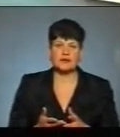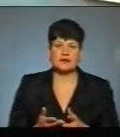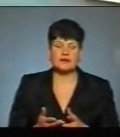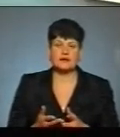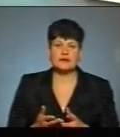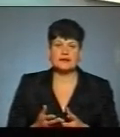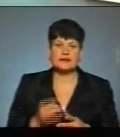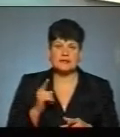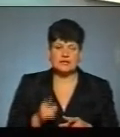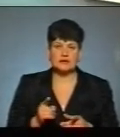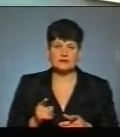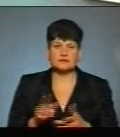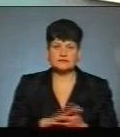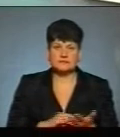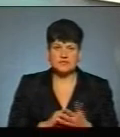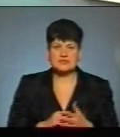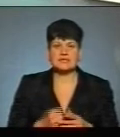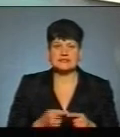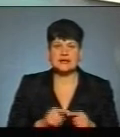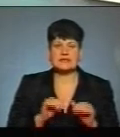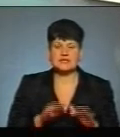в першу чергу це мають бути засоби індивідуального захисту.